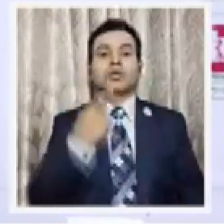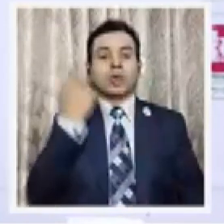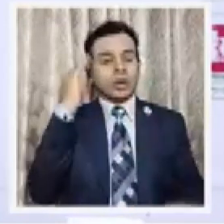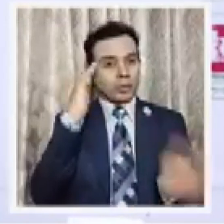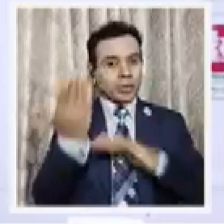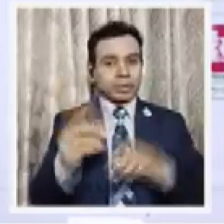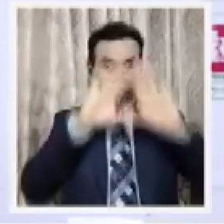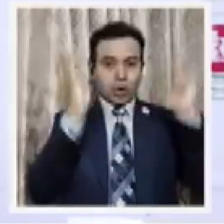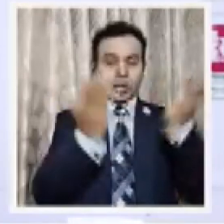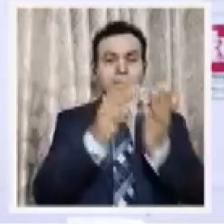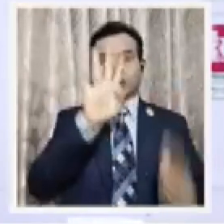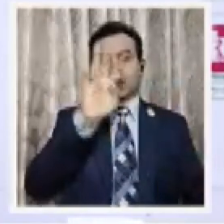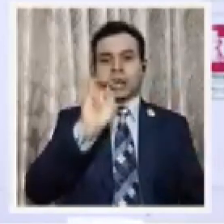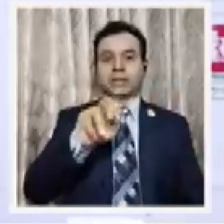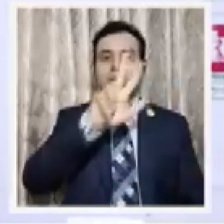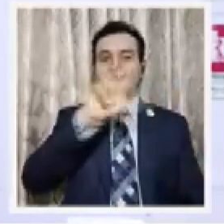1,57,85,641 জন।